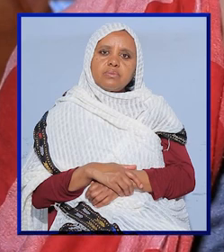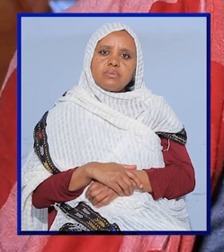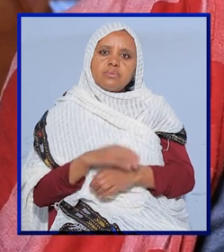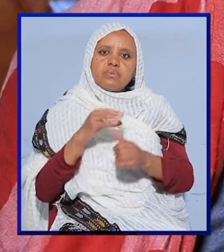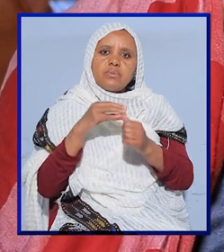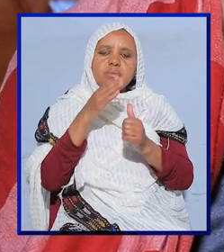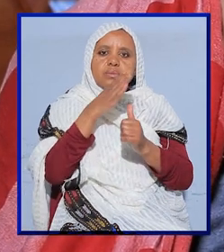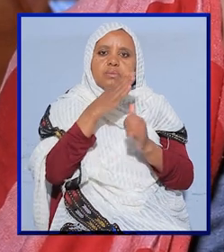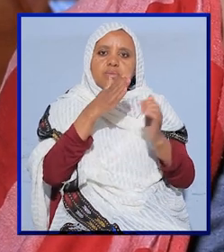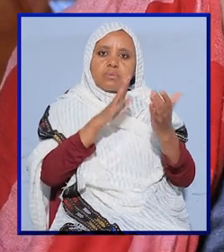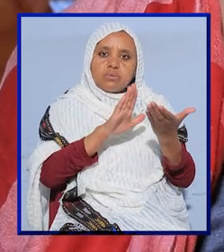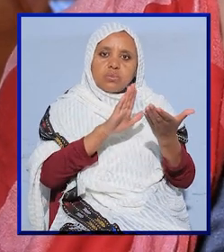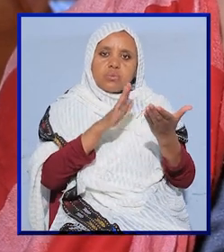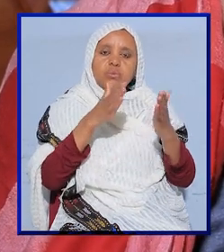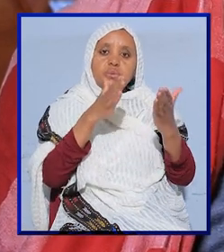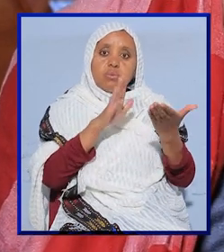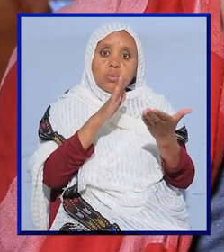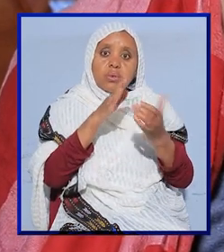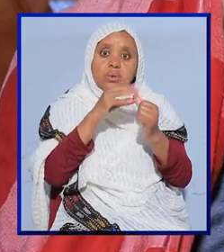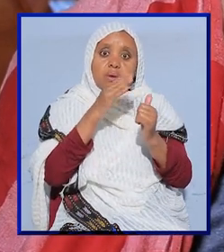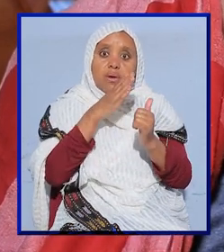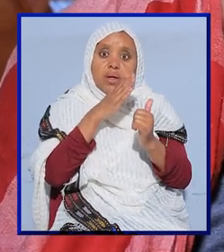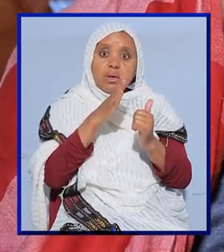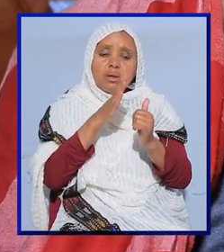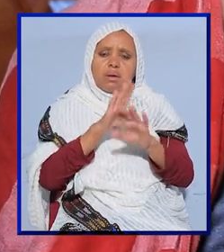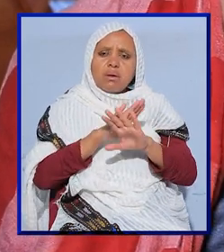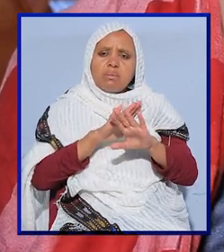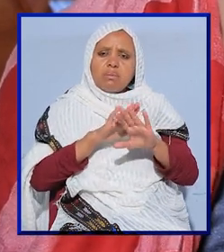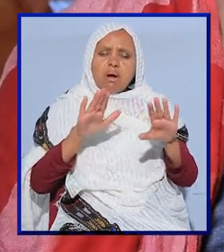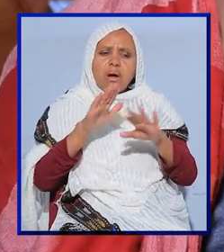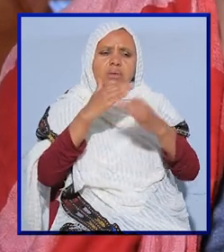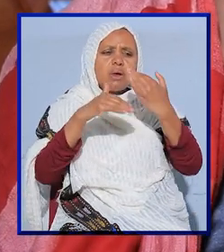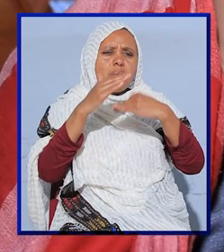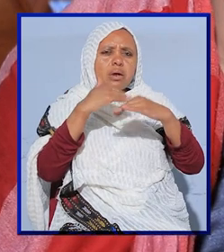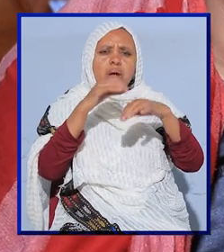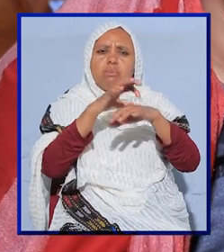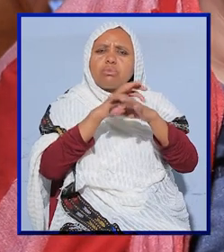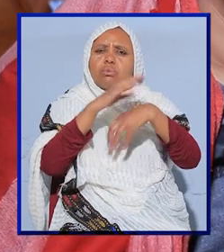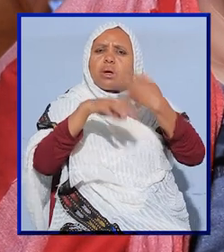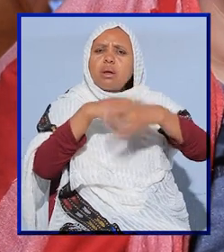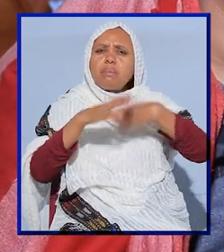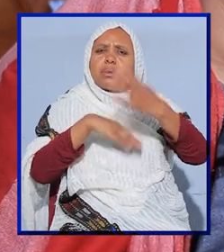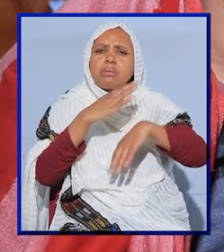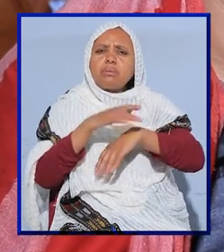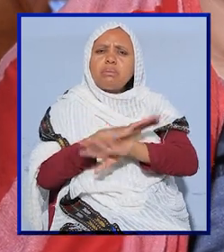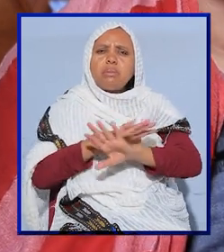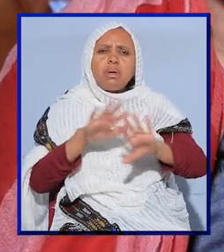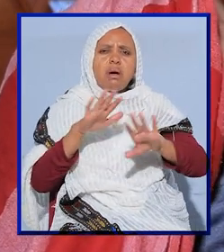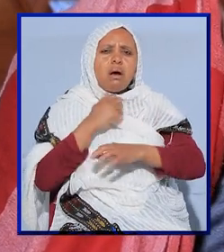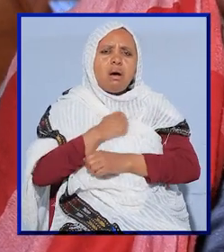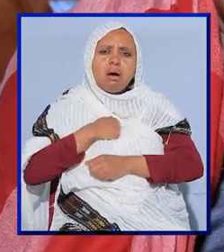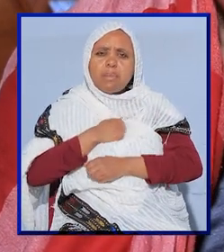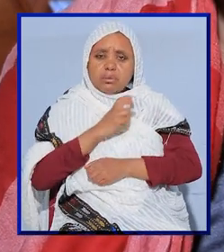ክርስትናናቴ አረፈች ክርስትናናቴ ስታርፍ እኔ በቃ ሰማይ ምድሩ ነው የተገላበጠ በጣም አዘንኩኝ በጣም